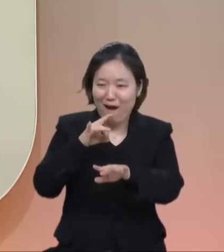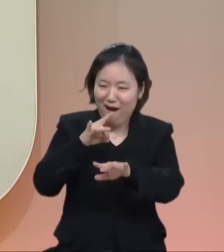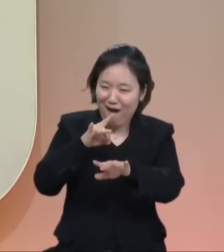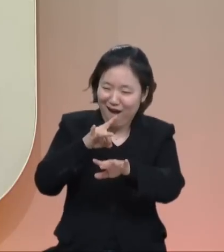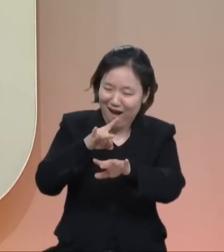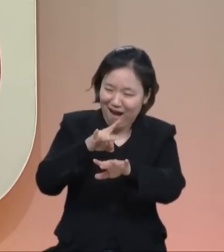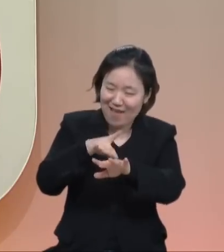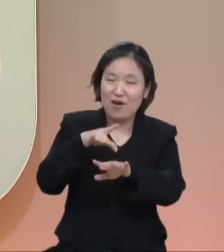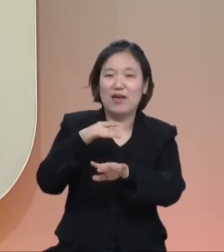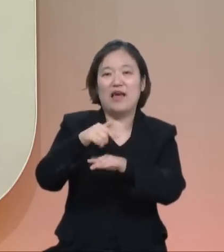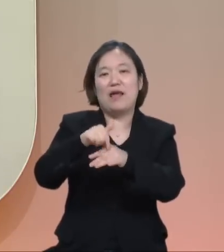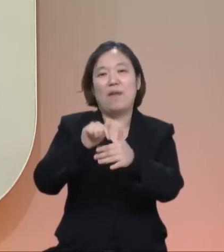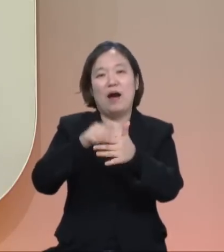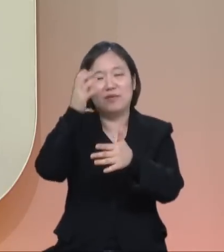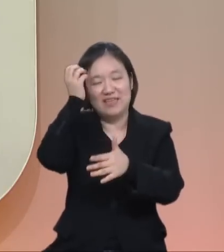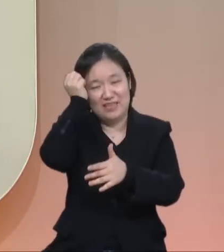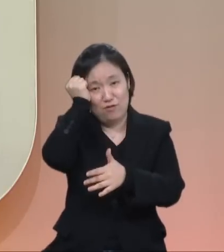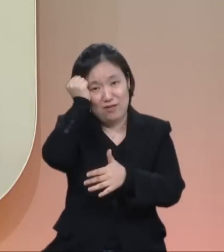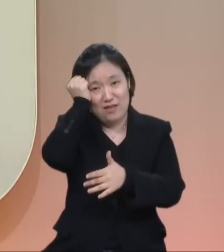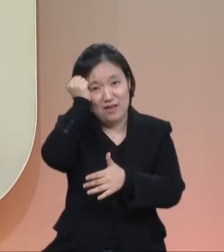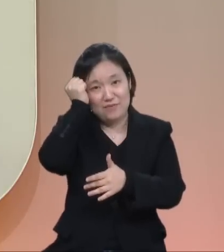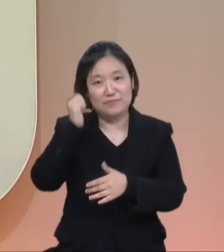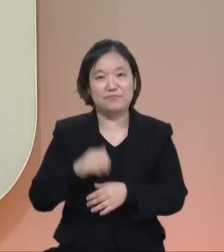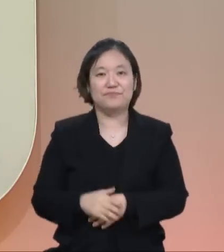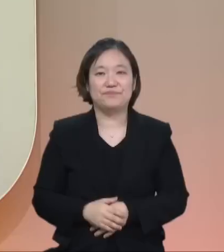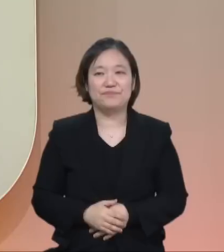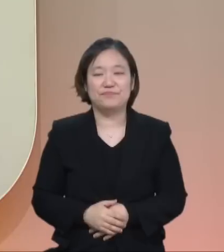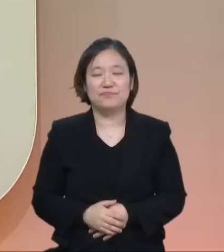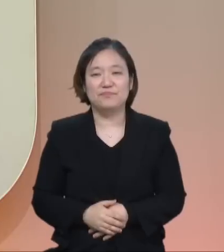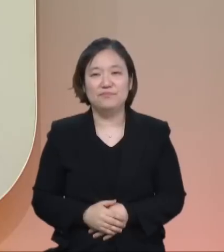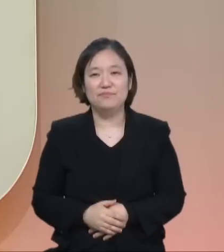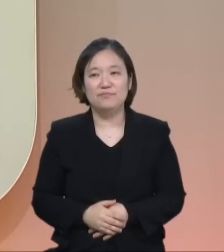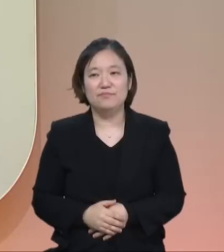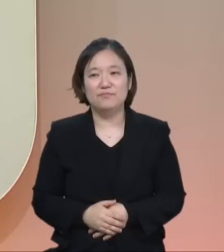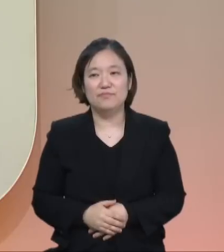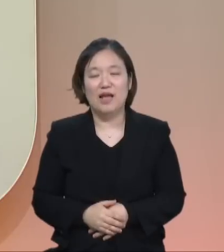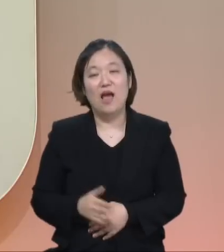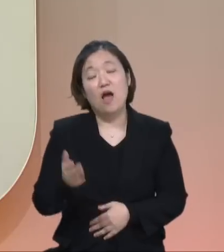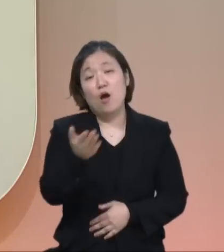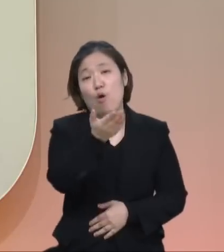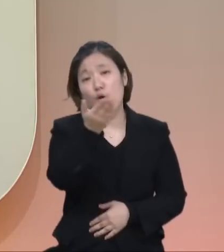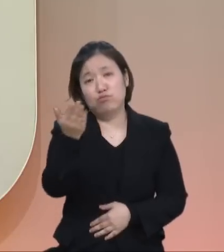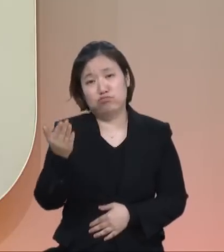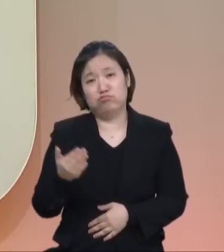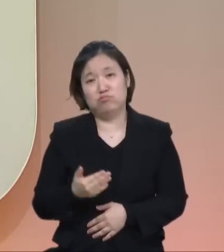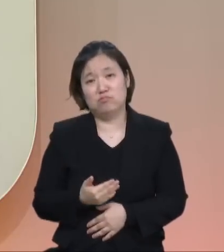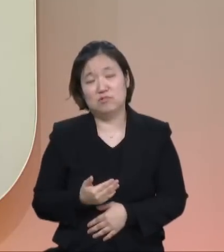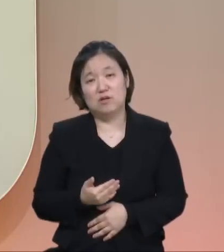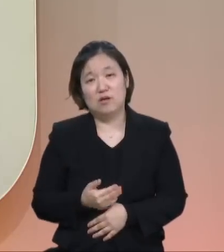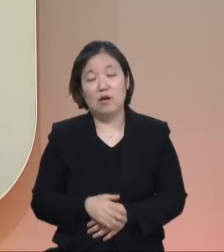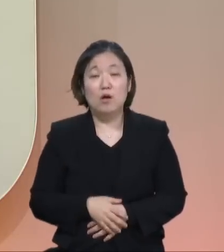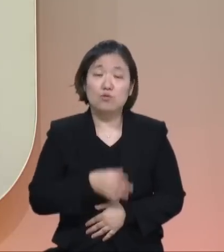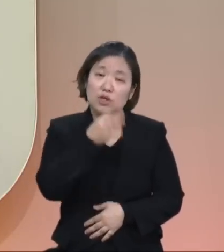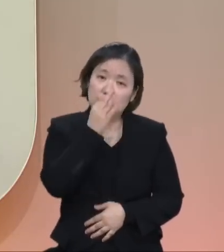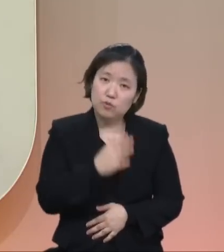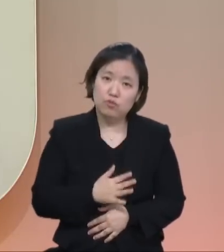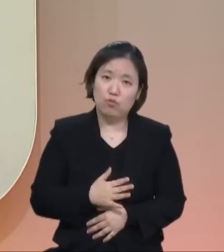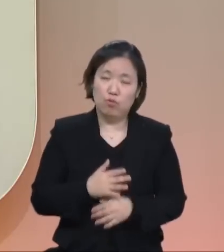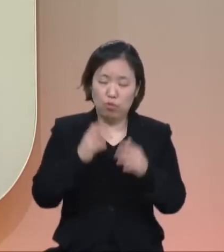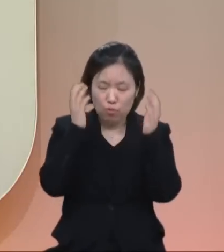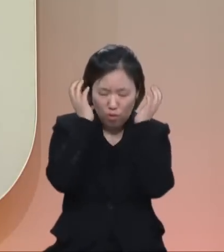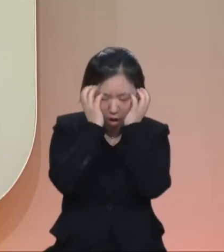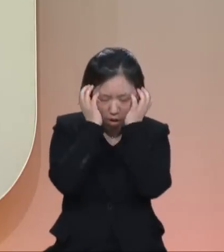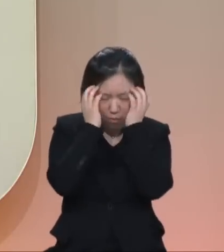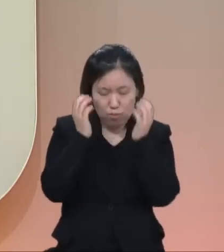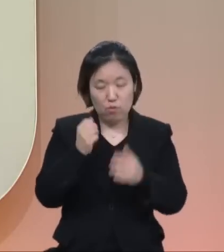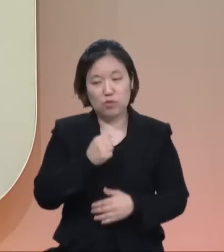뼈저리게 마음으로 느꼈습니다 여러분 힘들고 괴롭고 답답하고